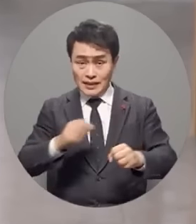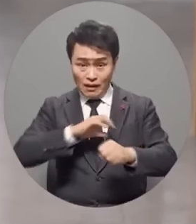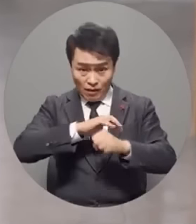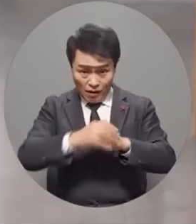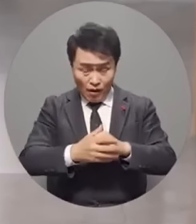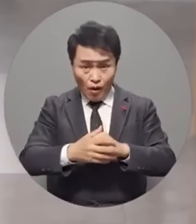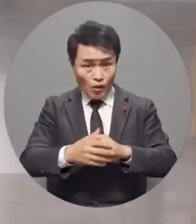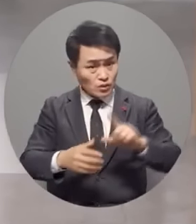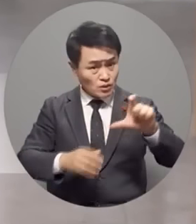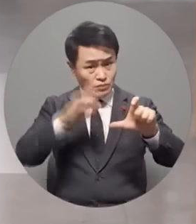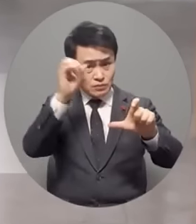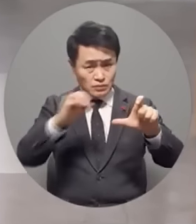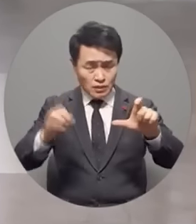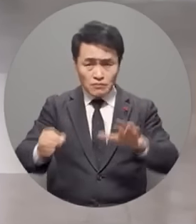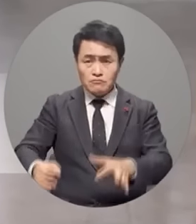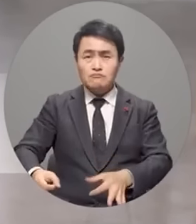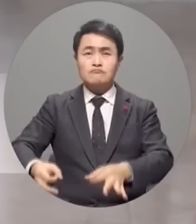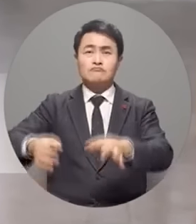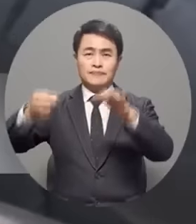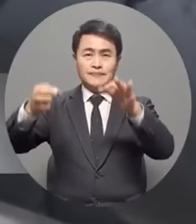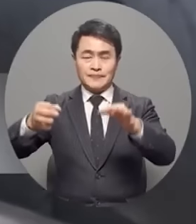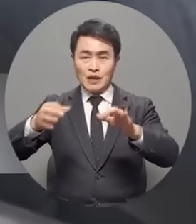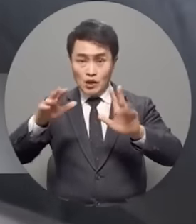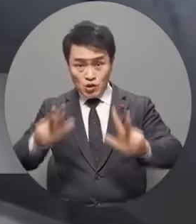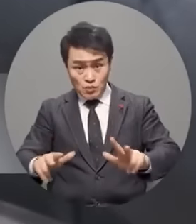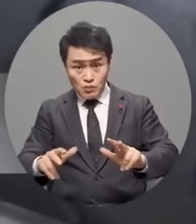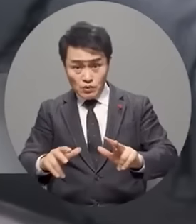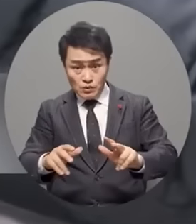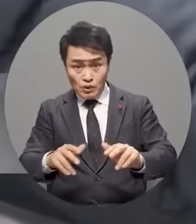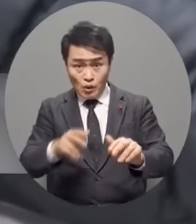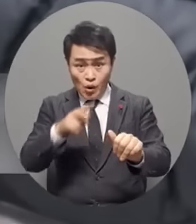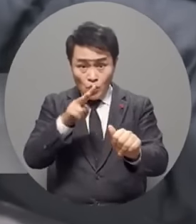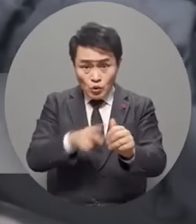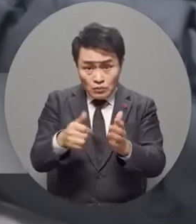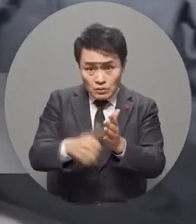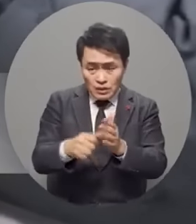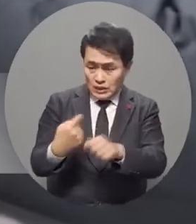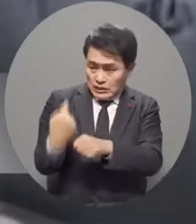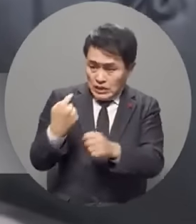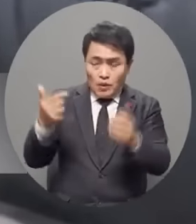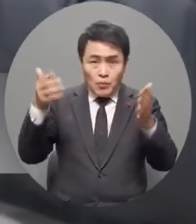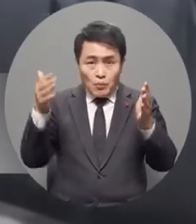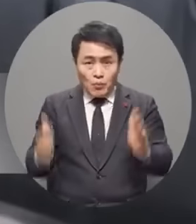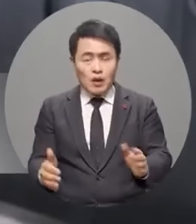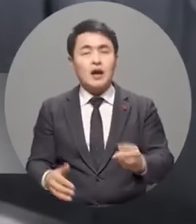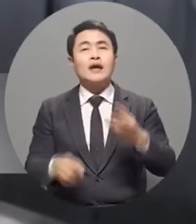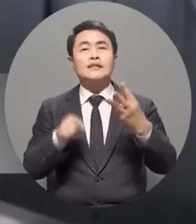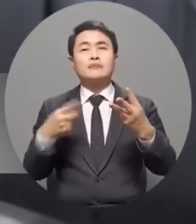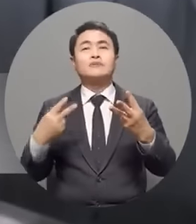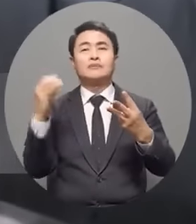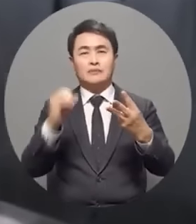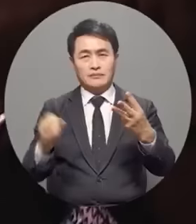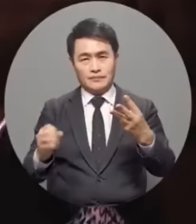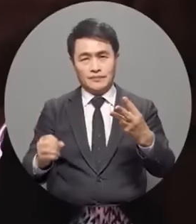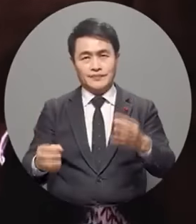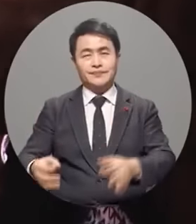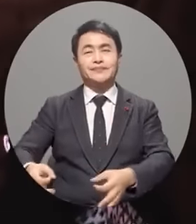가격이 15% 넘게 급등하면서 이번 달 소비자 물가는 작년 같은 기간보다 3.2%